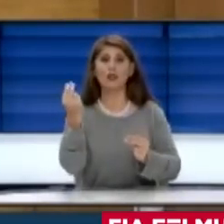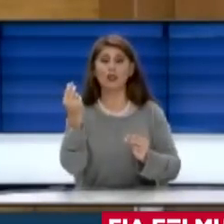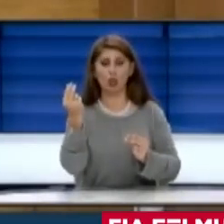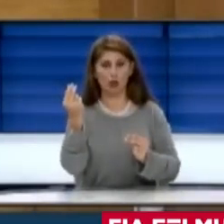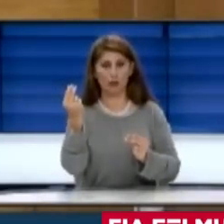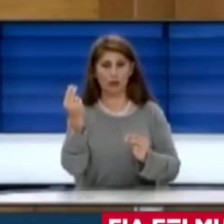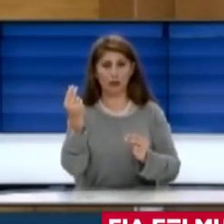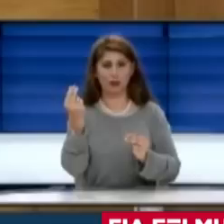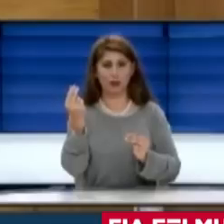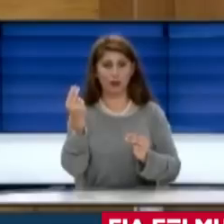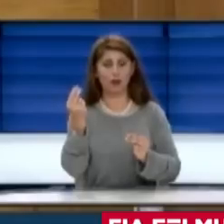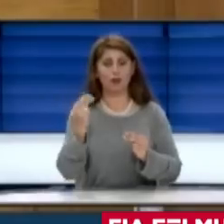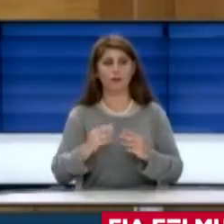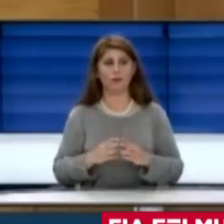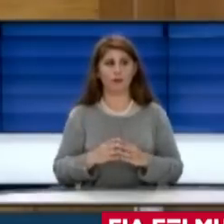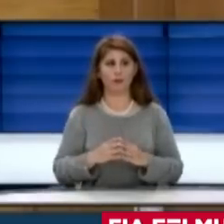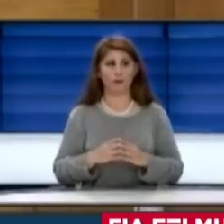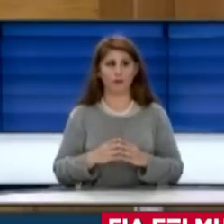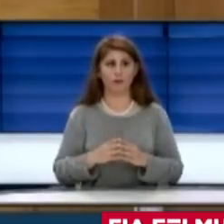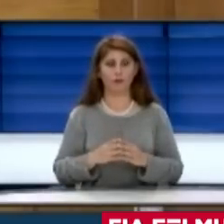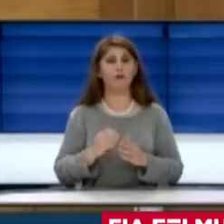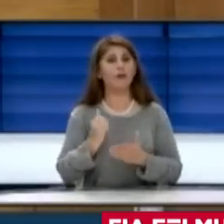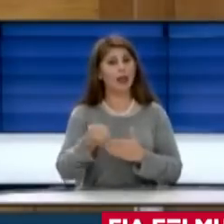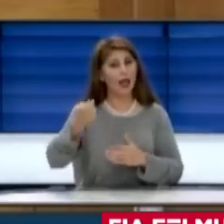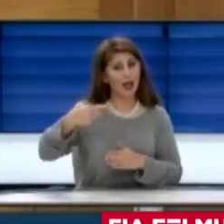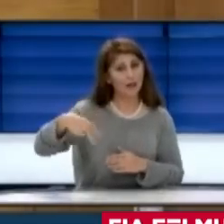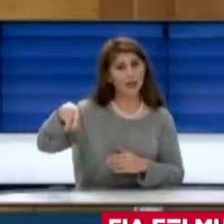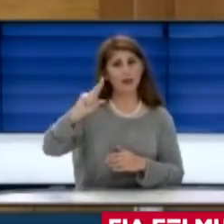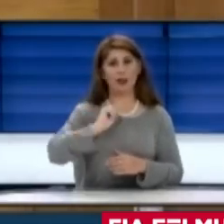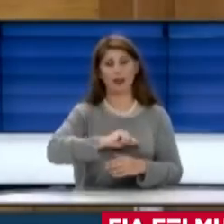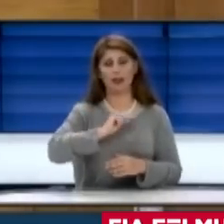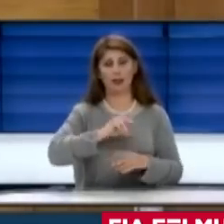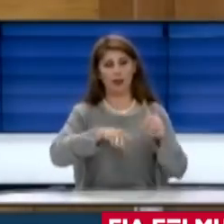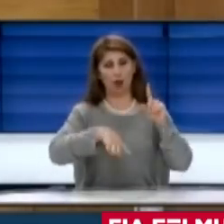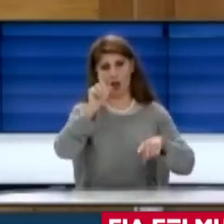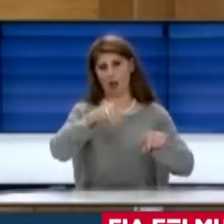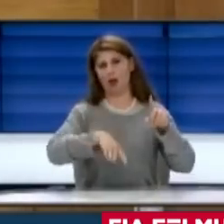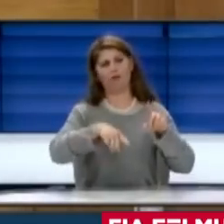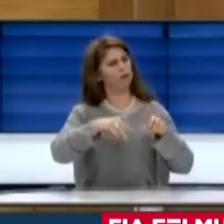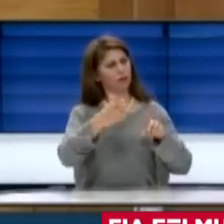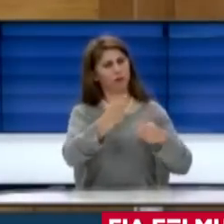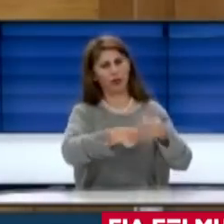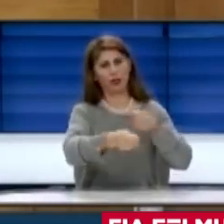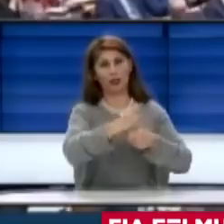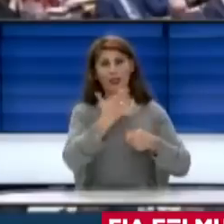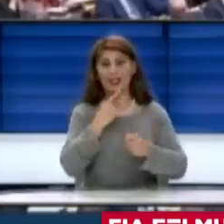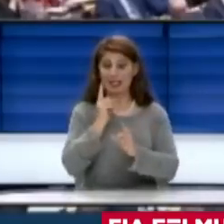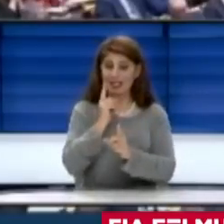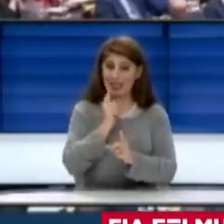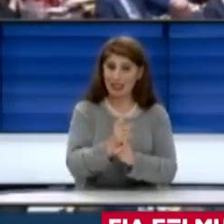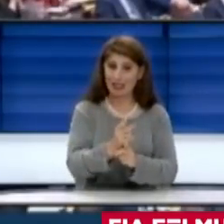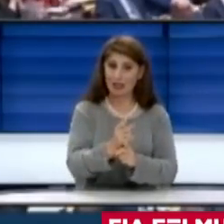οικονομίας, αλλά και τα αυξημένα κέρδη κάποιων επιχειρήσεων. Διότι το